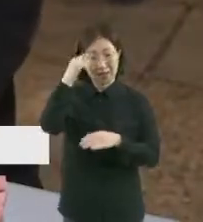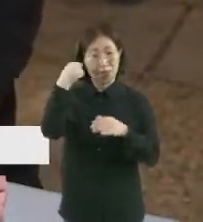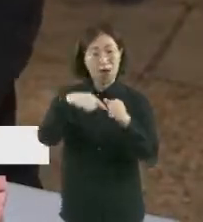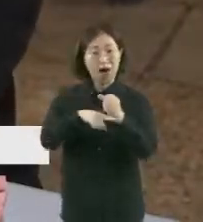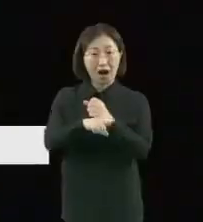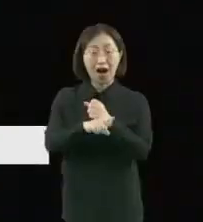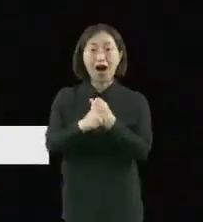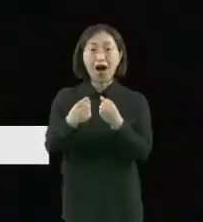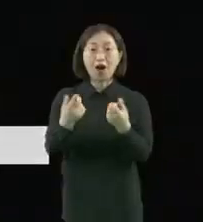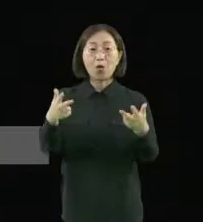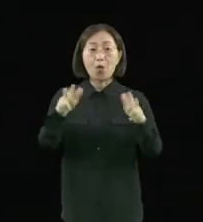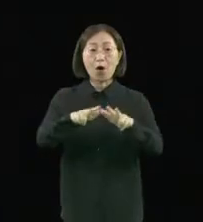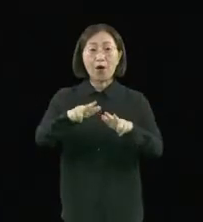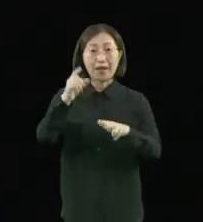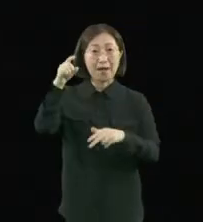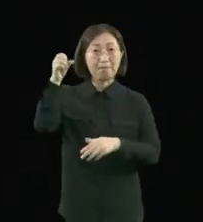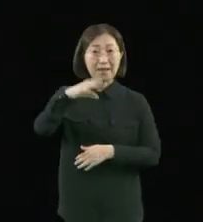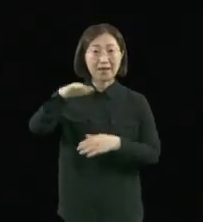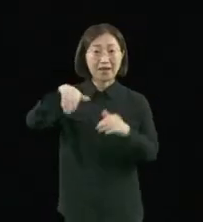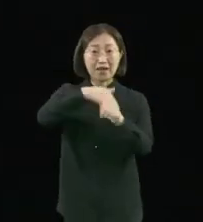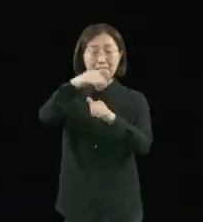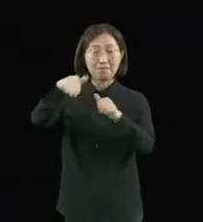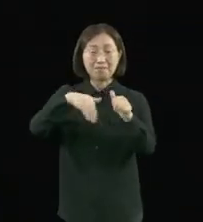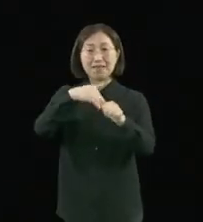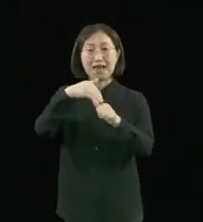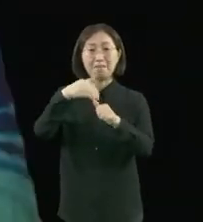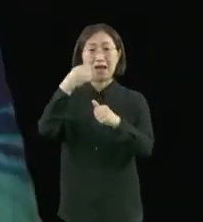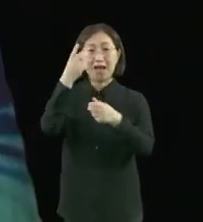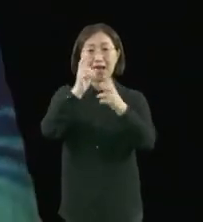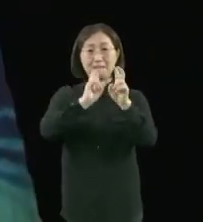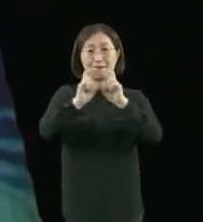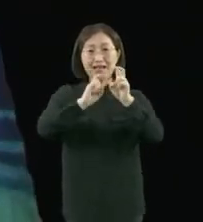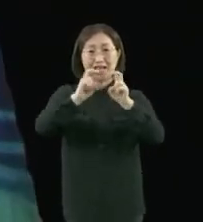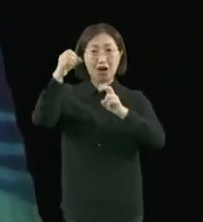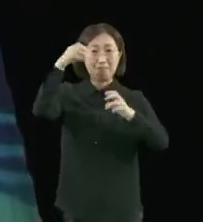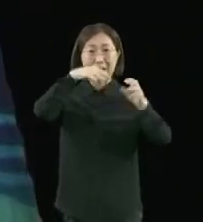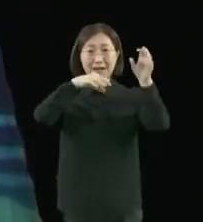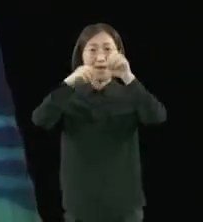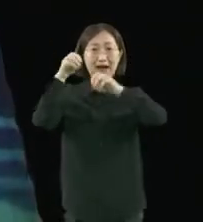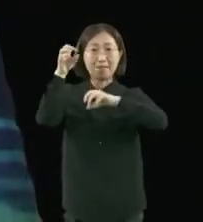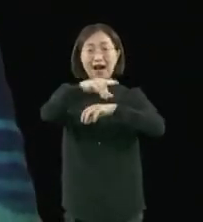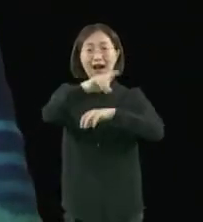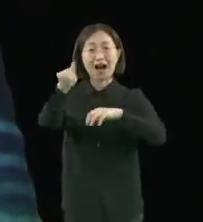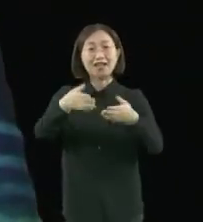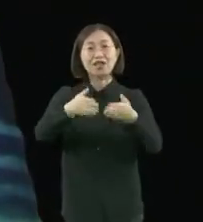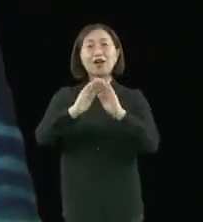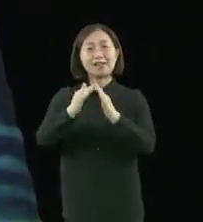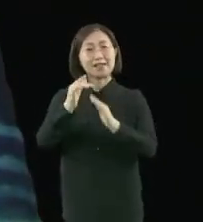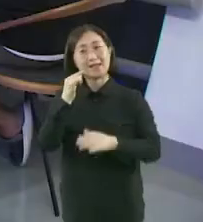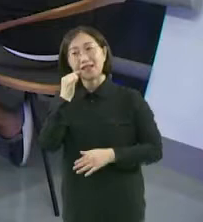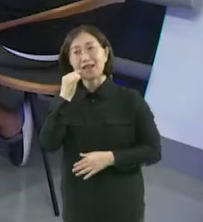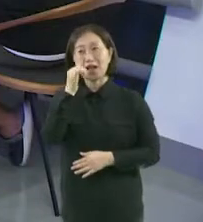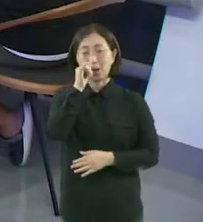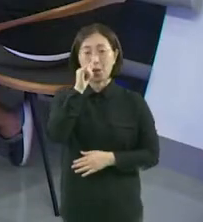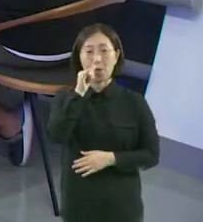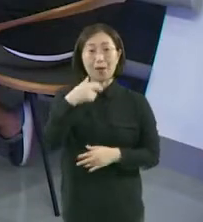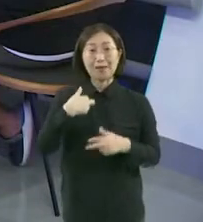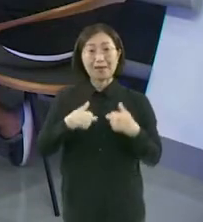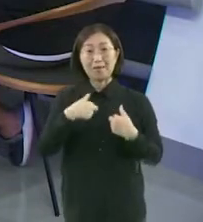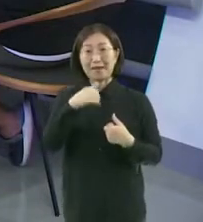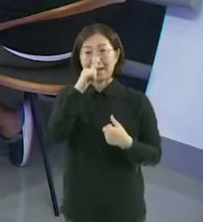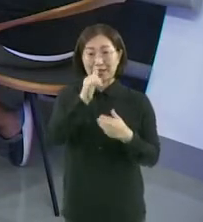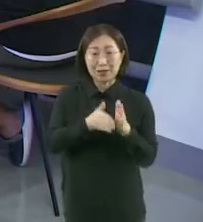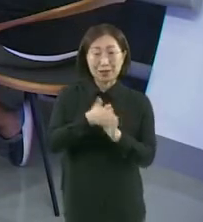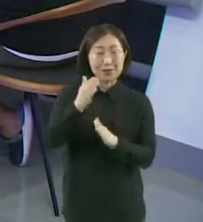엑스포과학공원 한비탑 주변에 미디어 파사드 설치와 야간 경관 조명을 더해 큰 호응을 얻는 등 꿀잼 도시